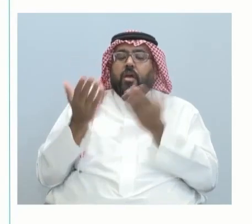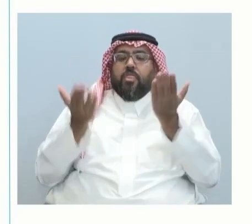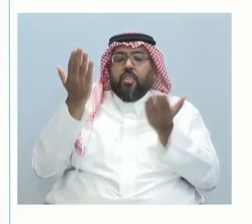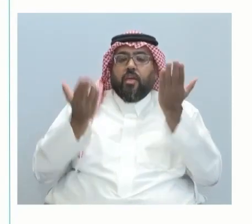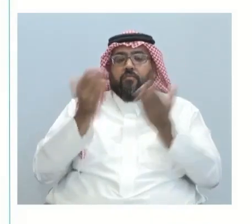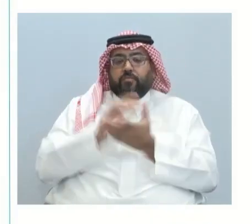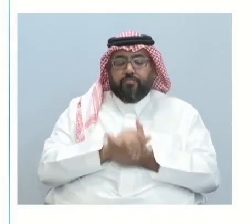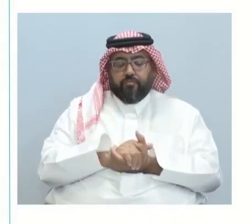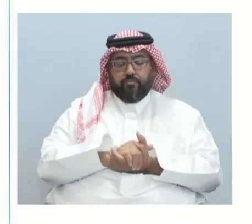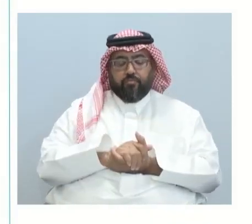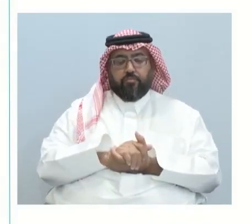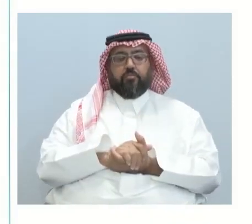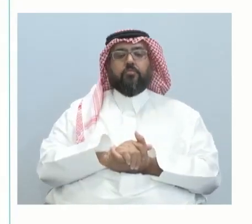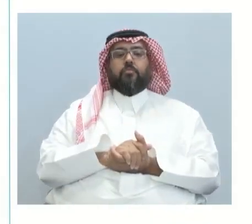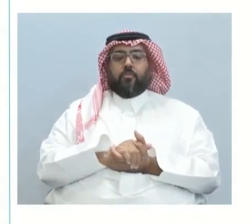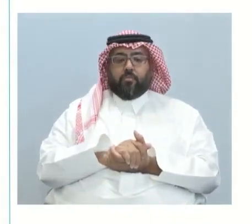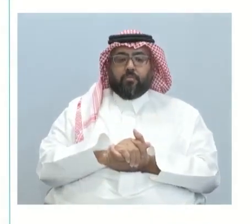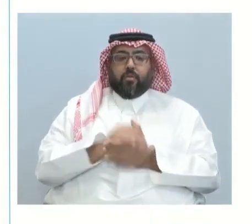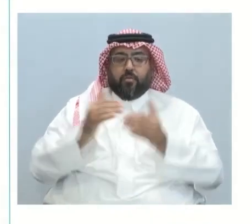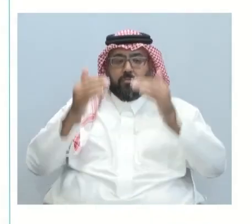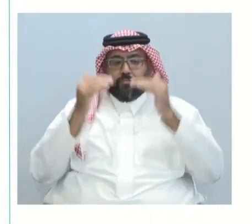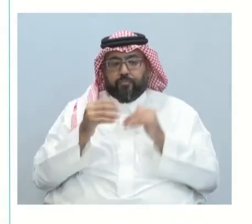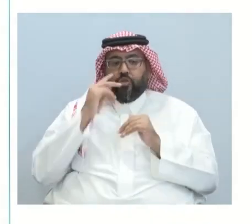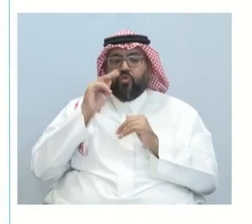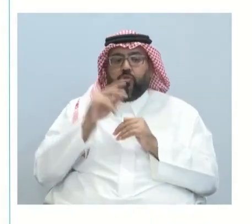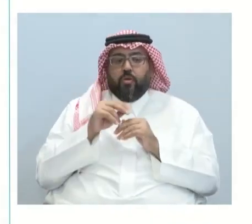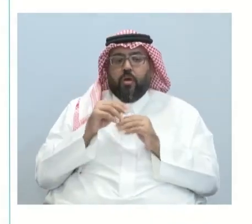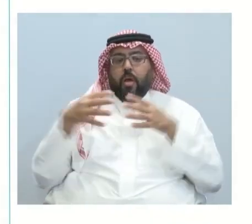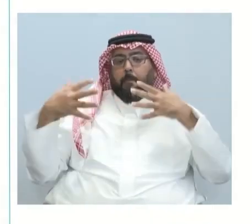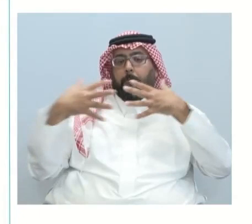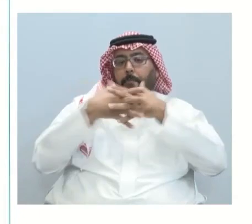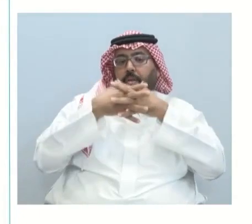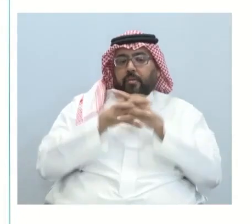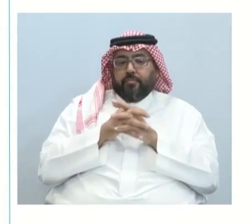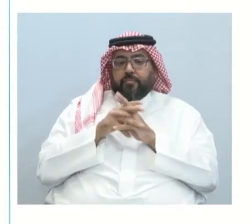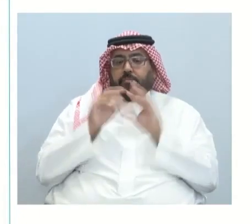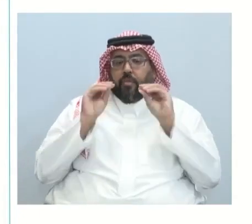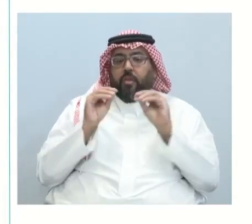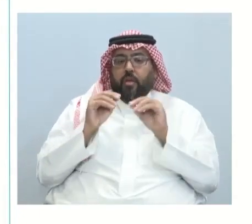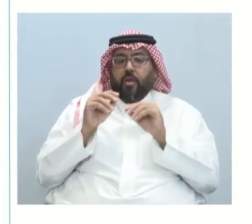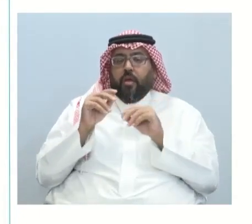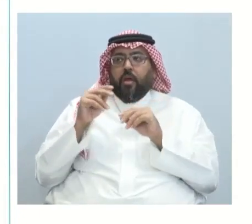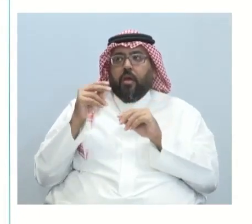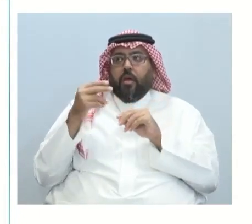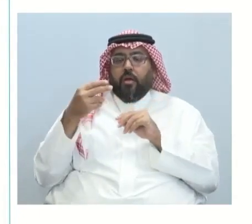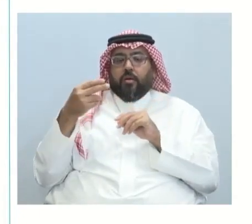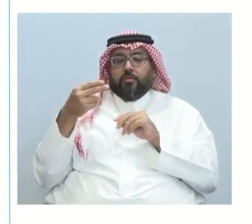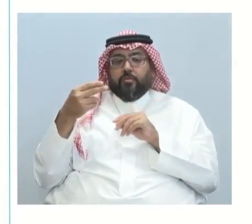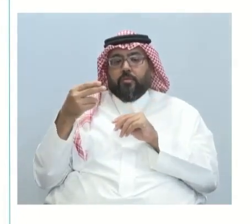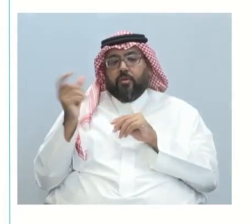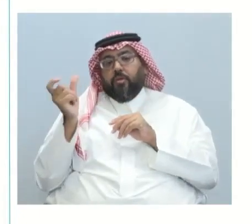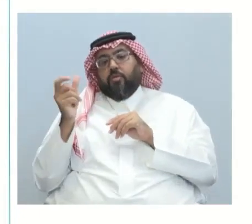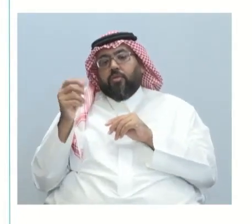طيب حلو نروح اللي بعده لاحظ عمليه الارتباط كيف بتكون ذكرنا بان النيتروجين عنده خمسه